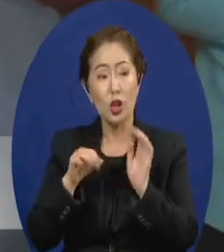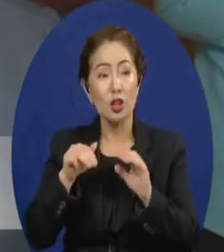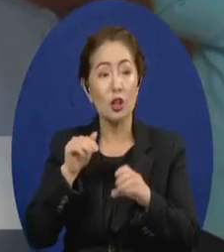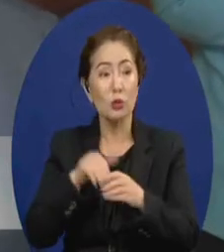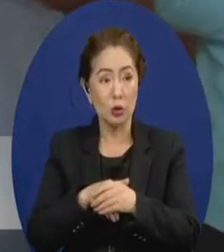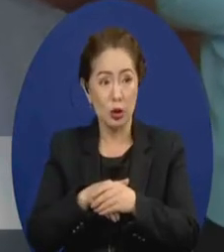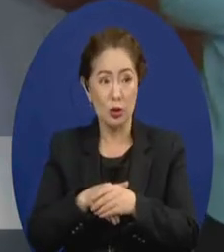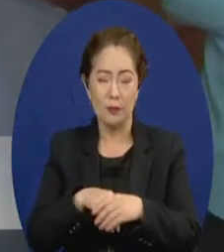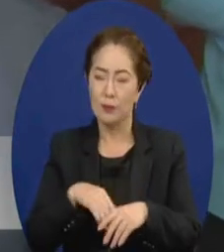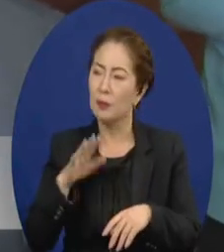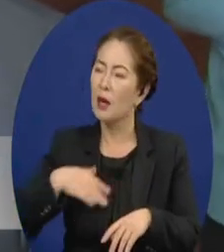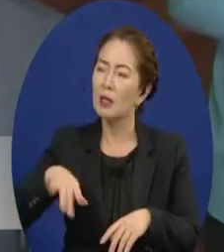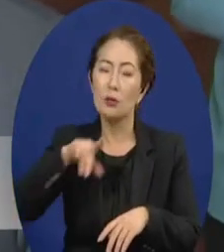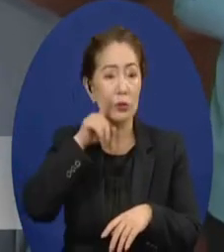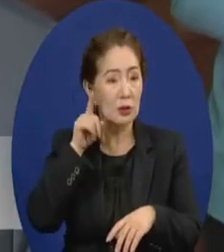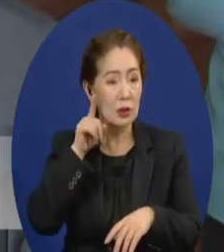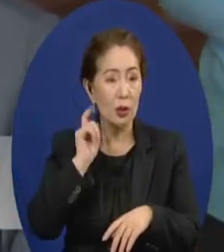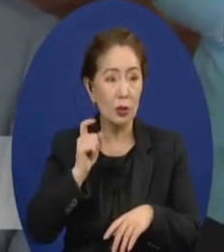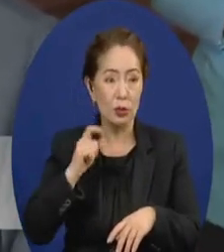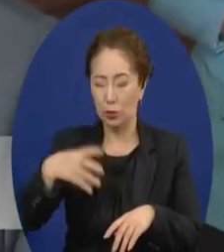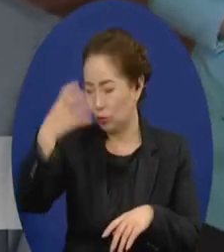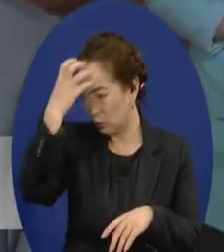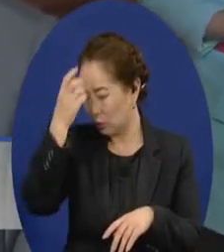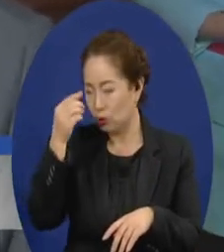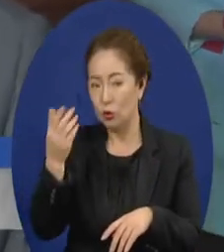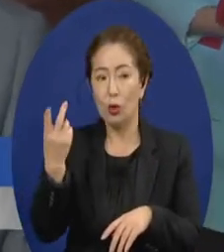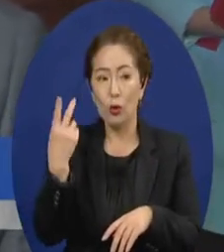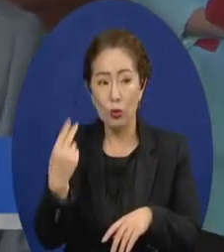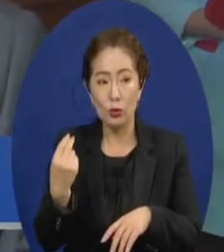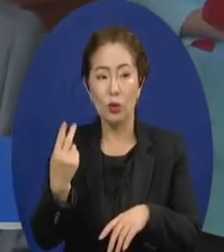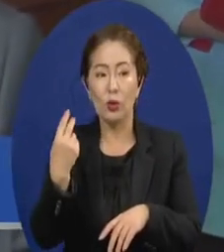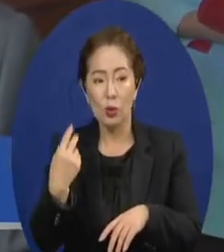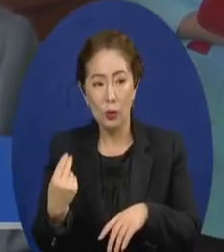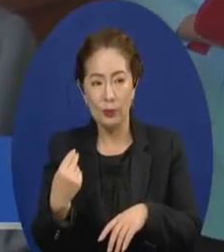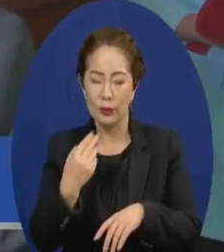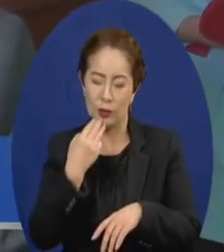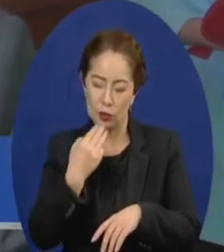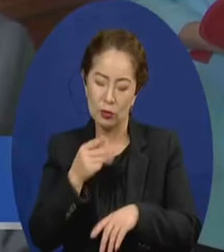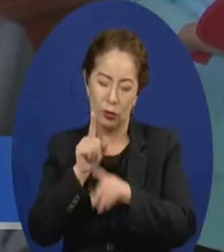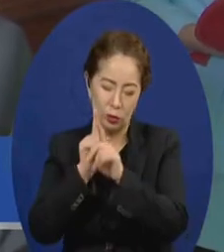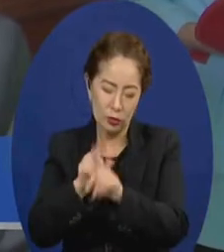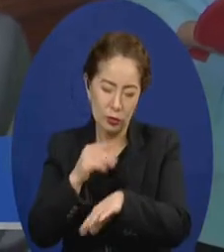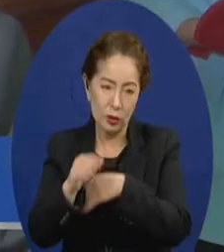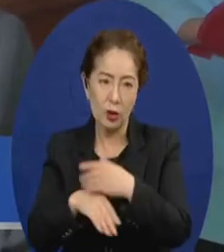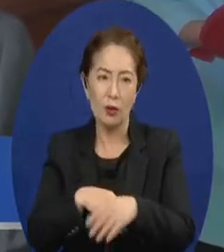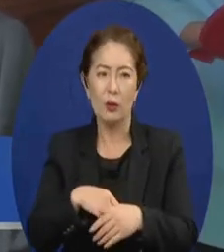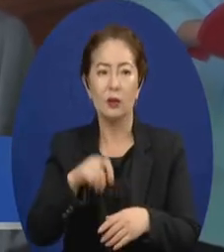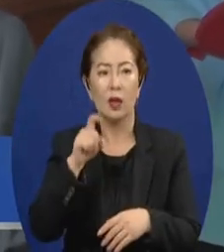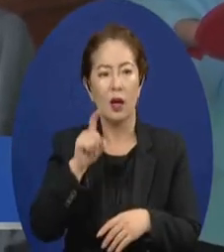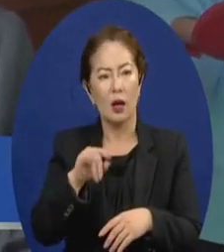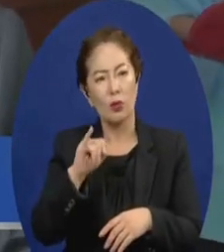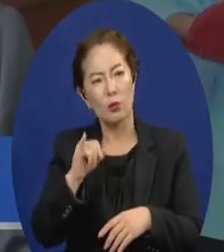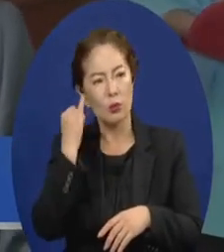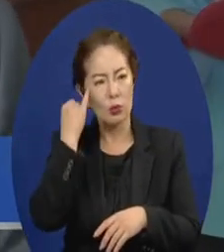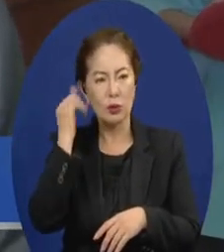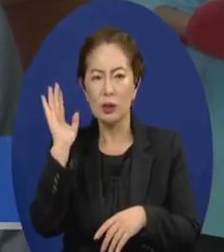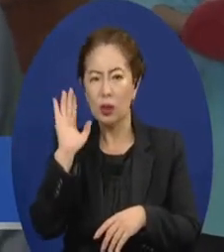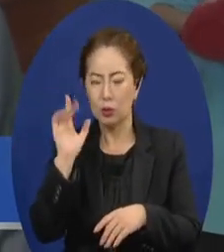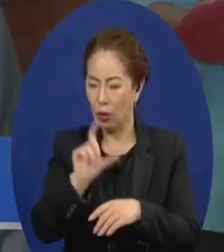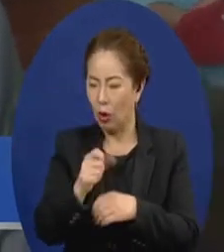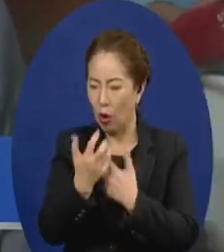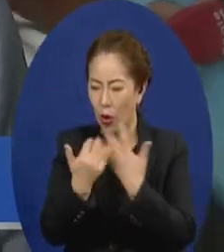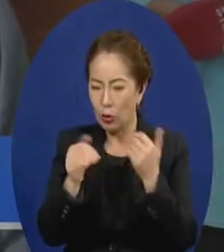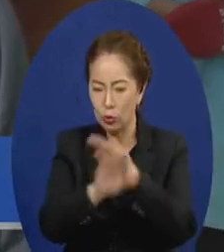Манай залуучууд нийт хүмүүсүүд төрдөө үнэнчээр зүтгэж хар баяр санаагүйгээр олны